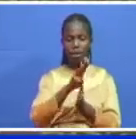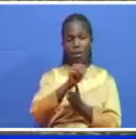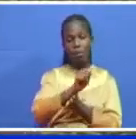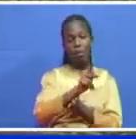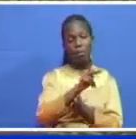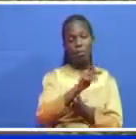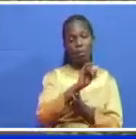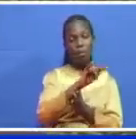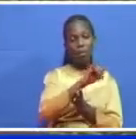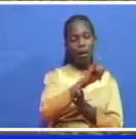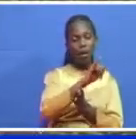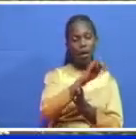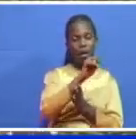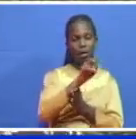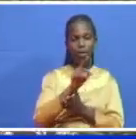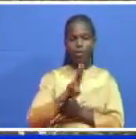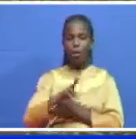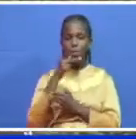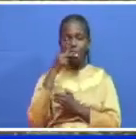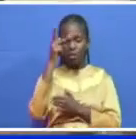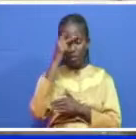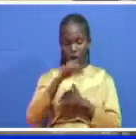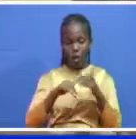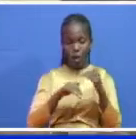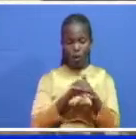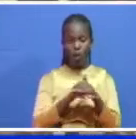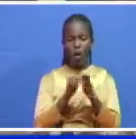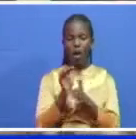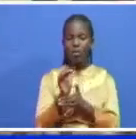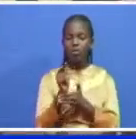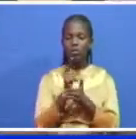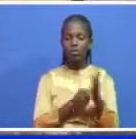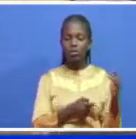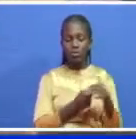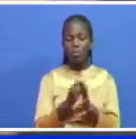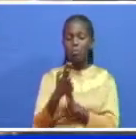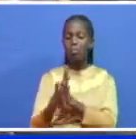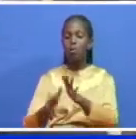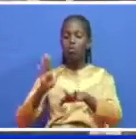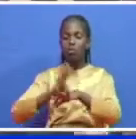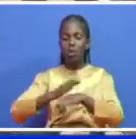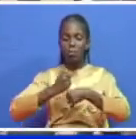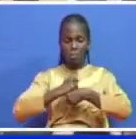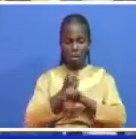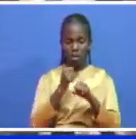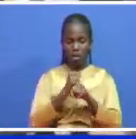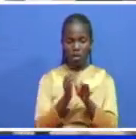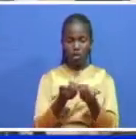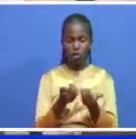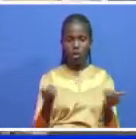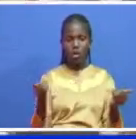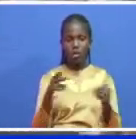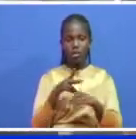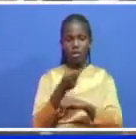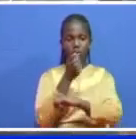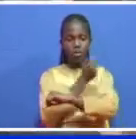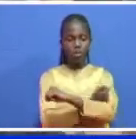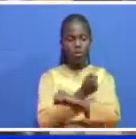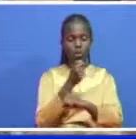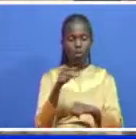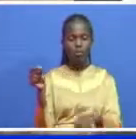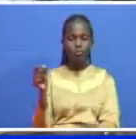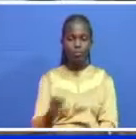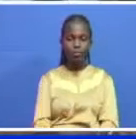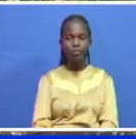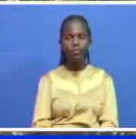Kitua. Ayenda siyo ndela mena maniwa maneki kilasi chana nyawe kiki ya mawala nyome vienu mondu wa kutoa sia na sio skulu ni sia